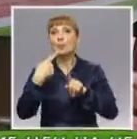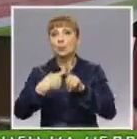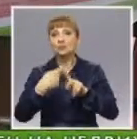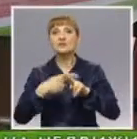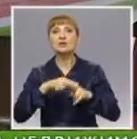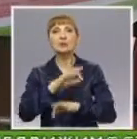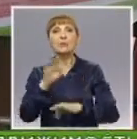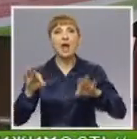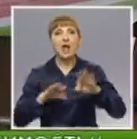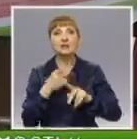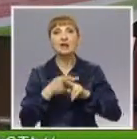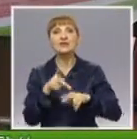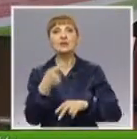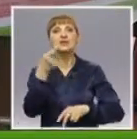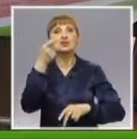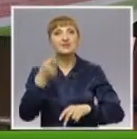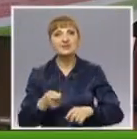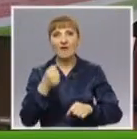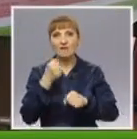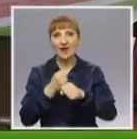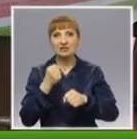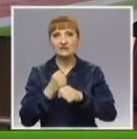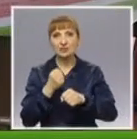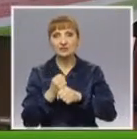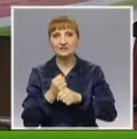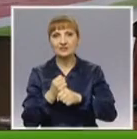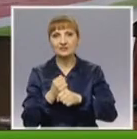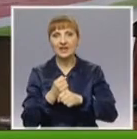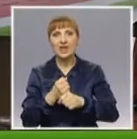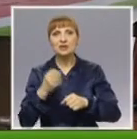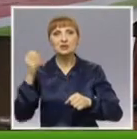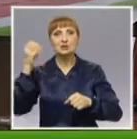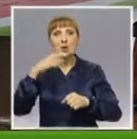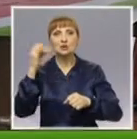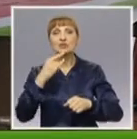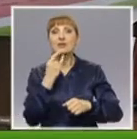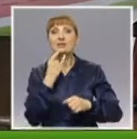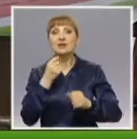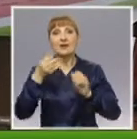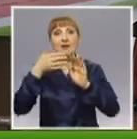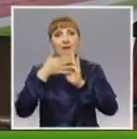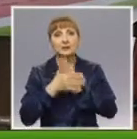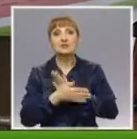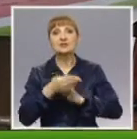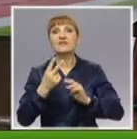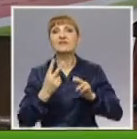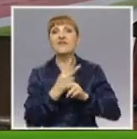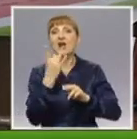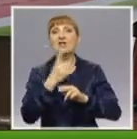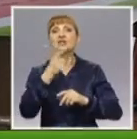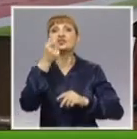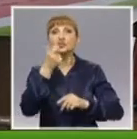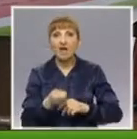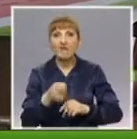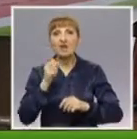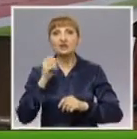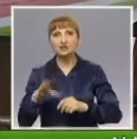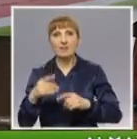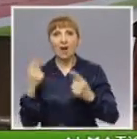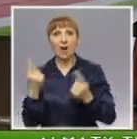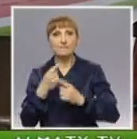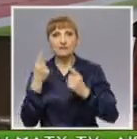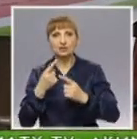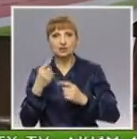данного проекта – это его дешевизна. В производстве органических солнечных батарей обойдется дешевле минимум в 2,5 раза, чем производство